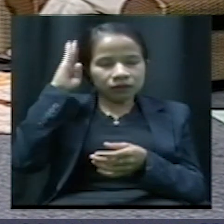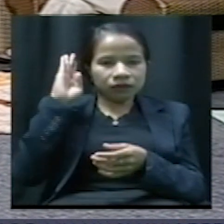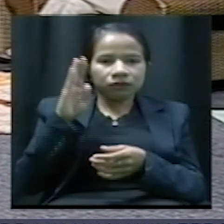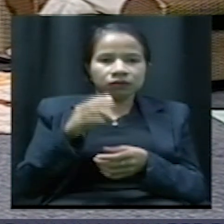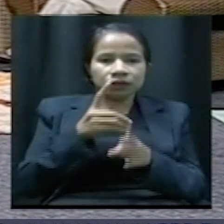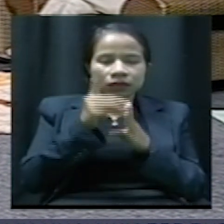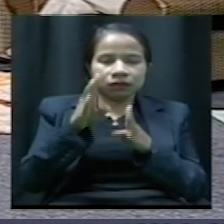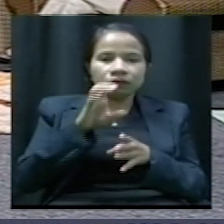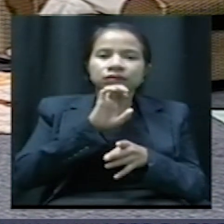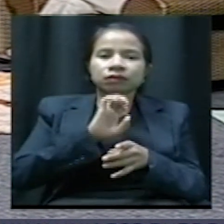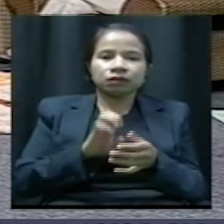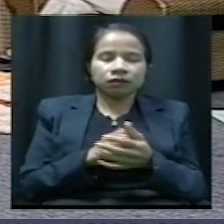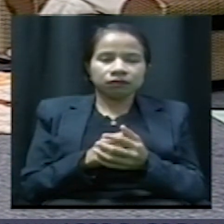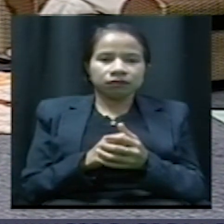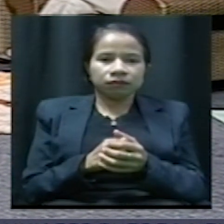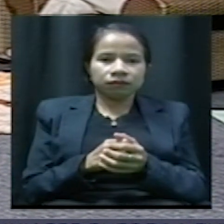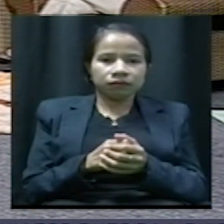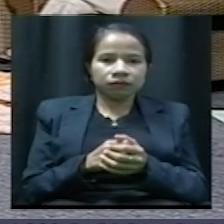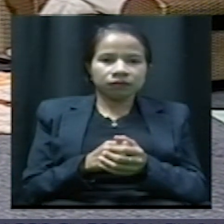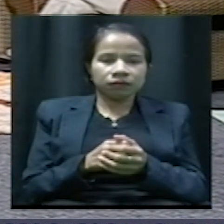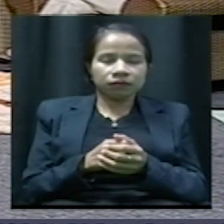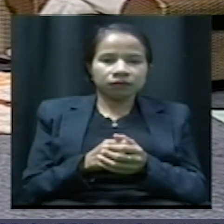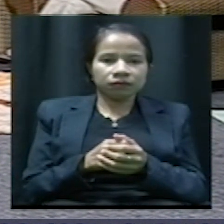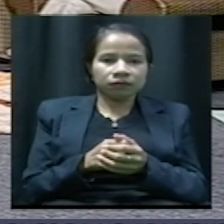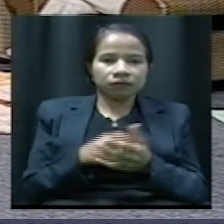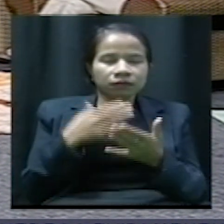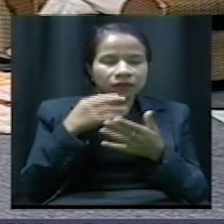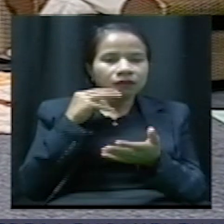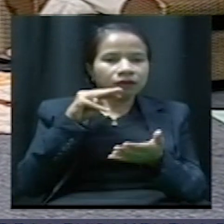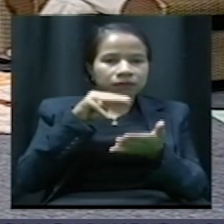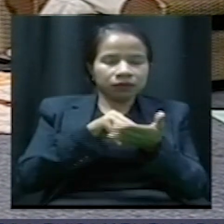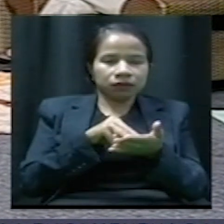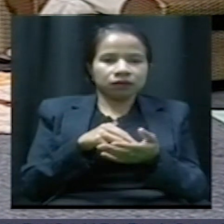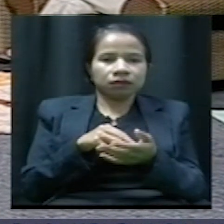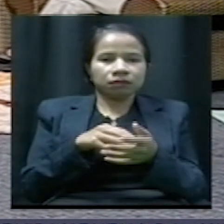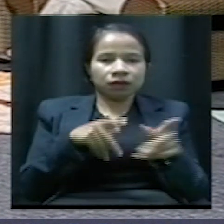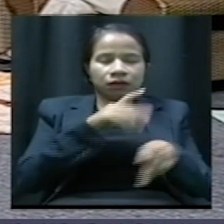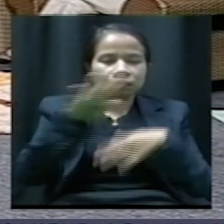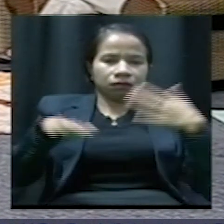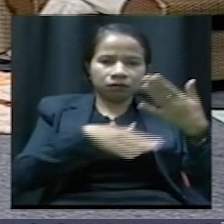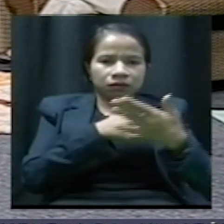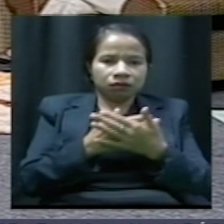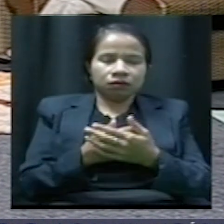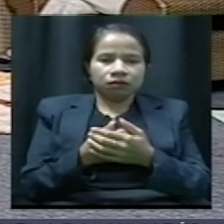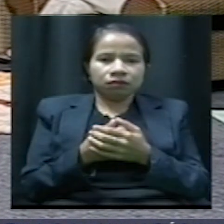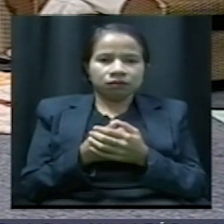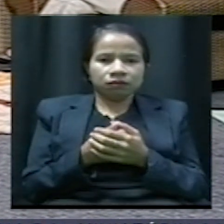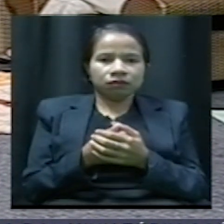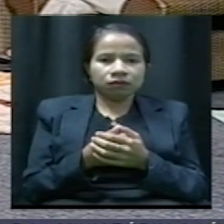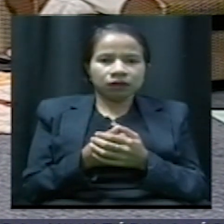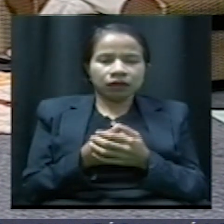senhor diretor Cesário da Silva. Atau mensajing. Dia, hanya mensajen bah tidak ada publiku hutu,